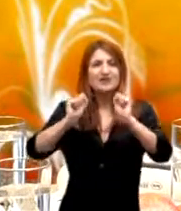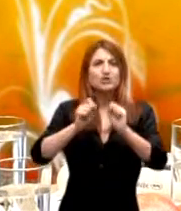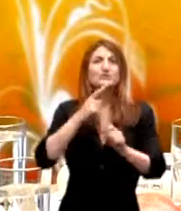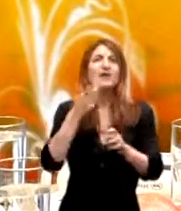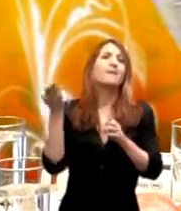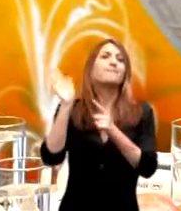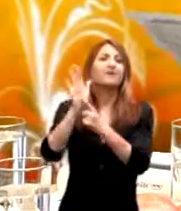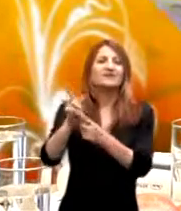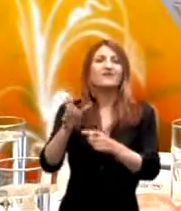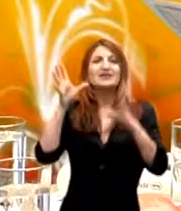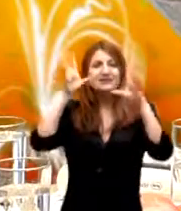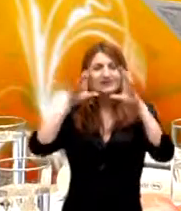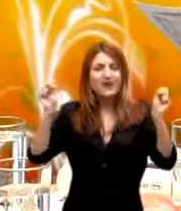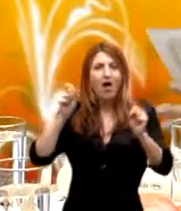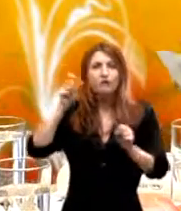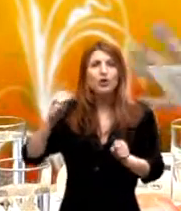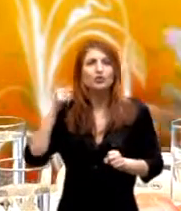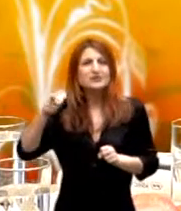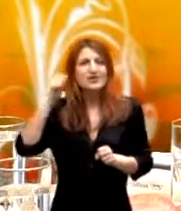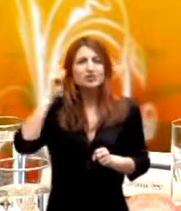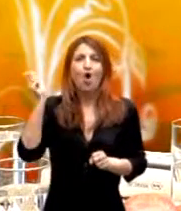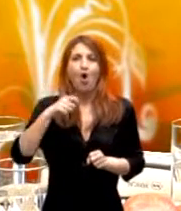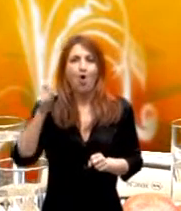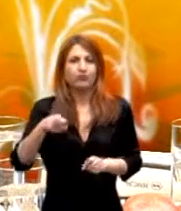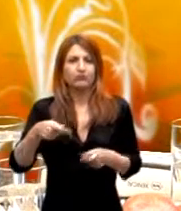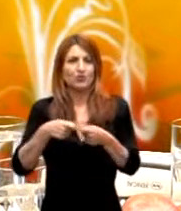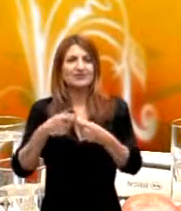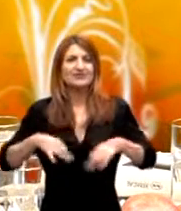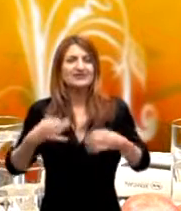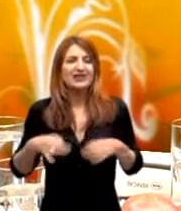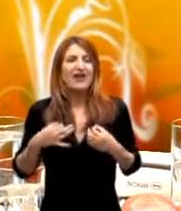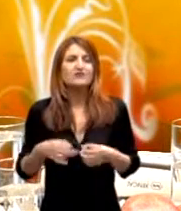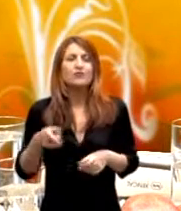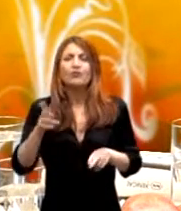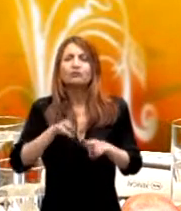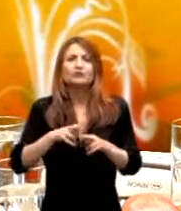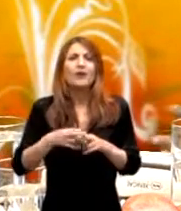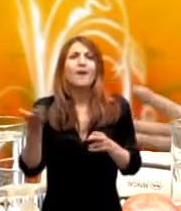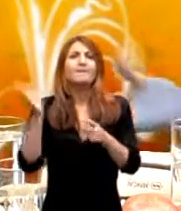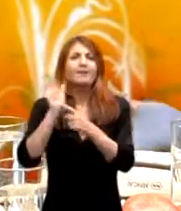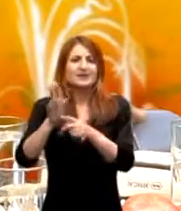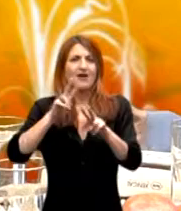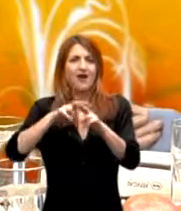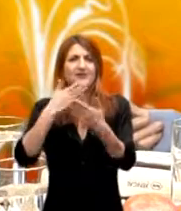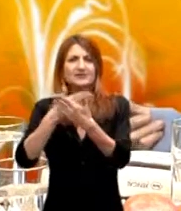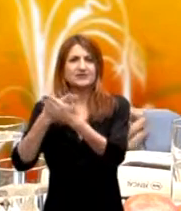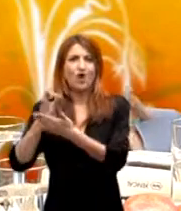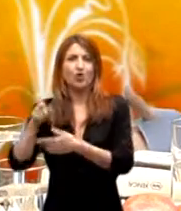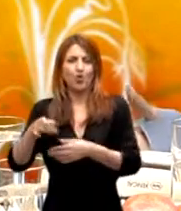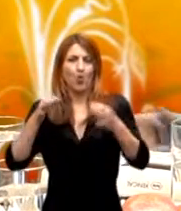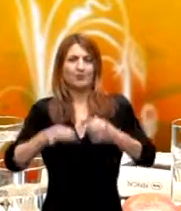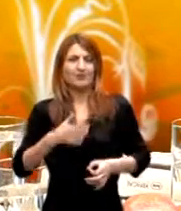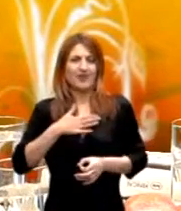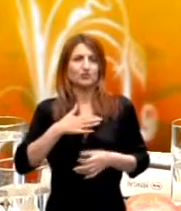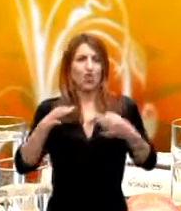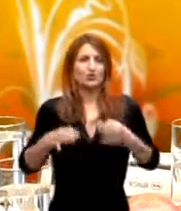predstavnici Sabora, to znači Odbora za zdravstvo, bit će predstavnici HZZO-a, to je osiguranje naše,